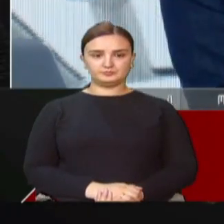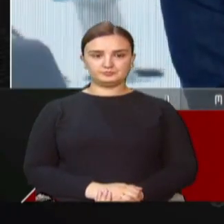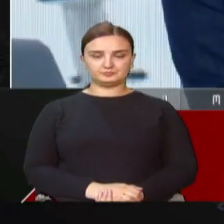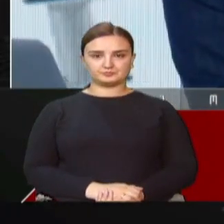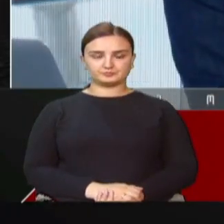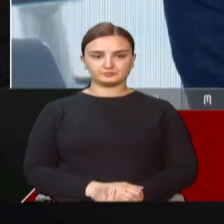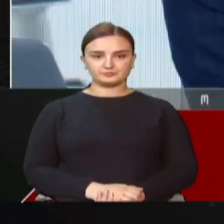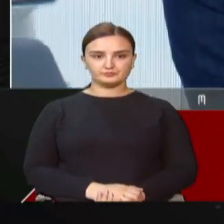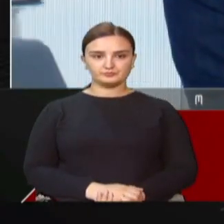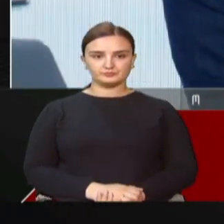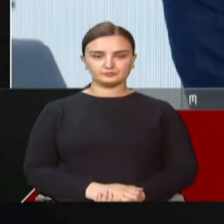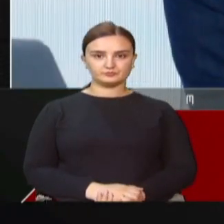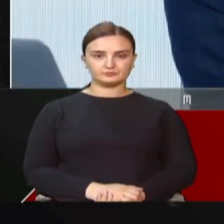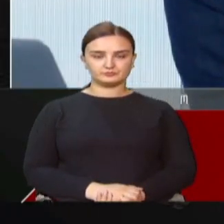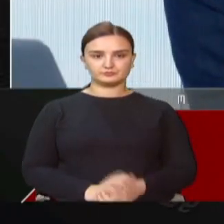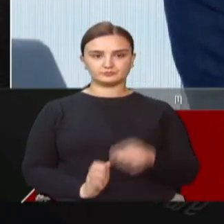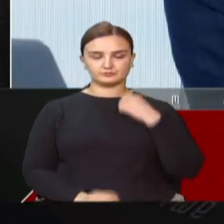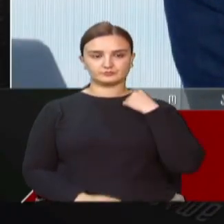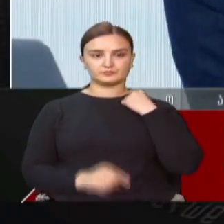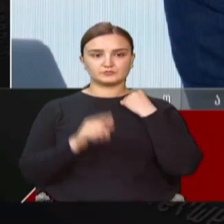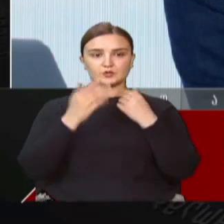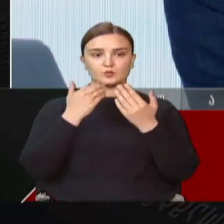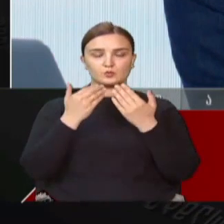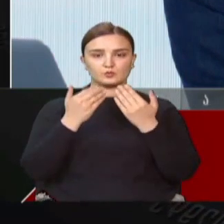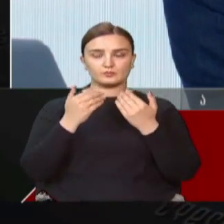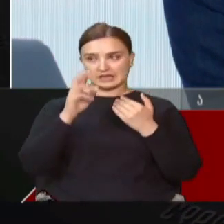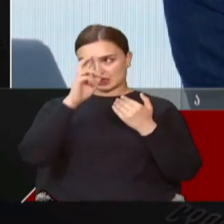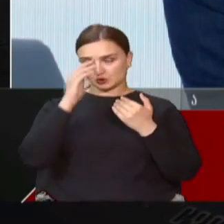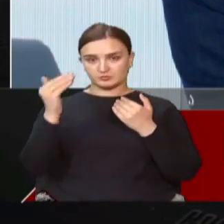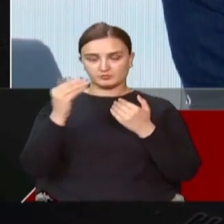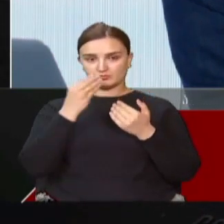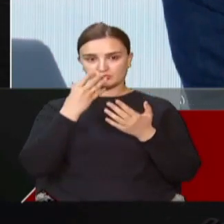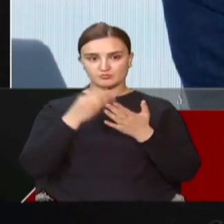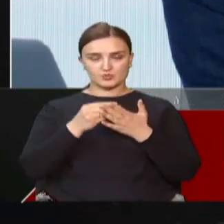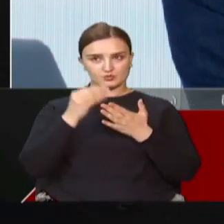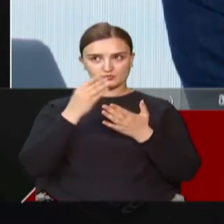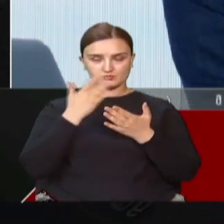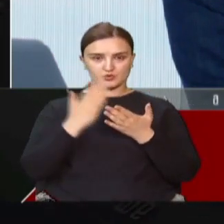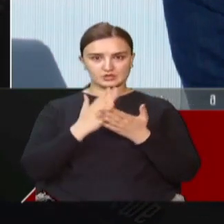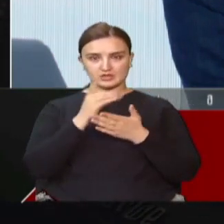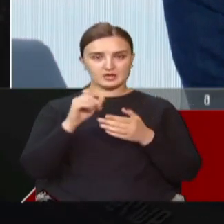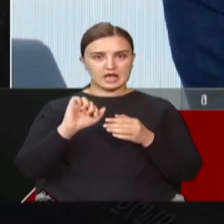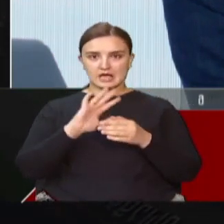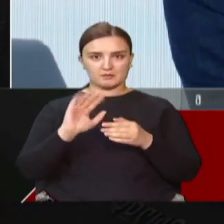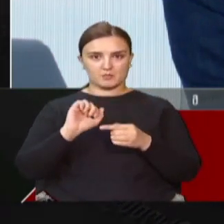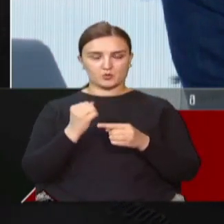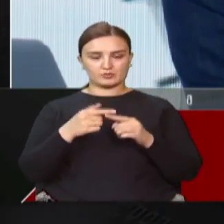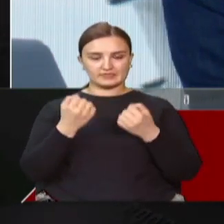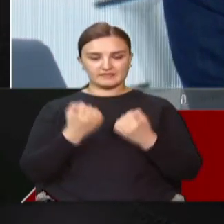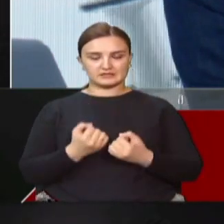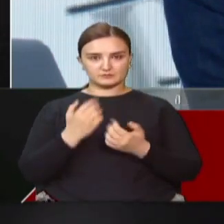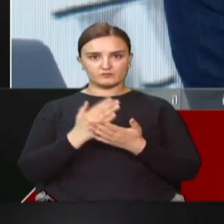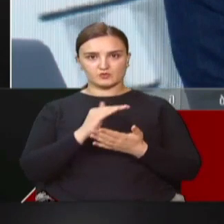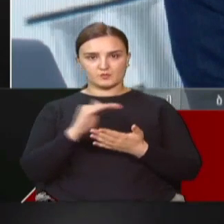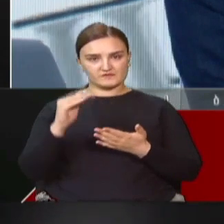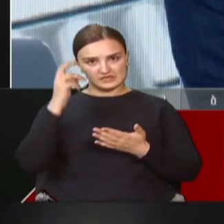რომ ოფიციალურად თბილისსა და კიევში პოლიტიკა არის არამეგობრული. Dacăbuli are oficialul